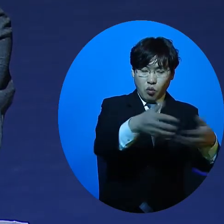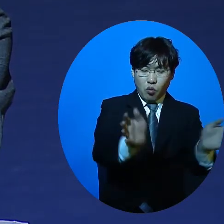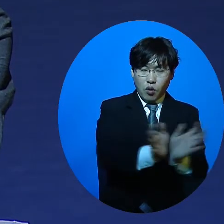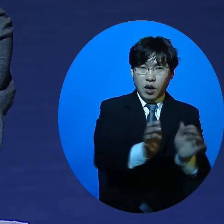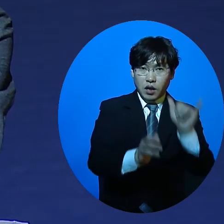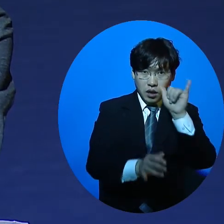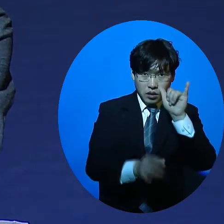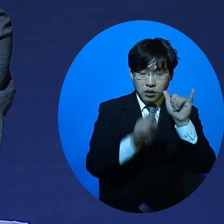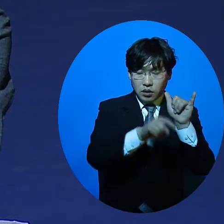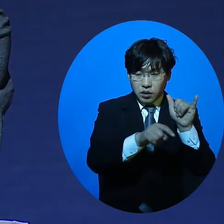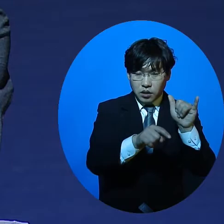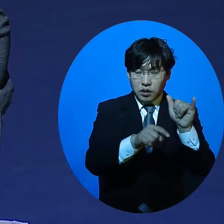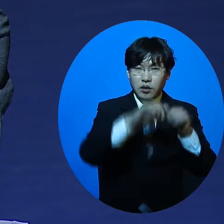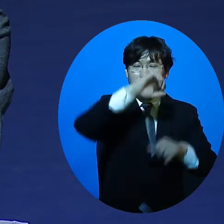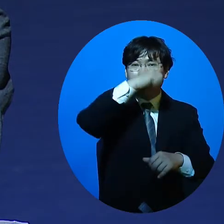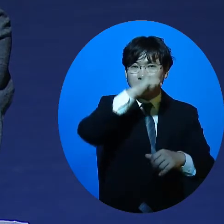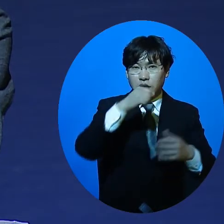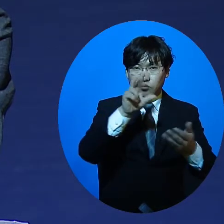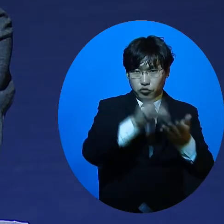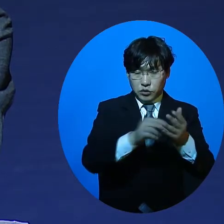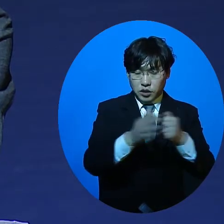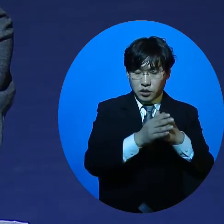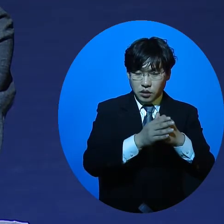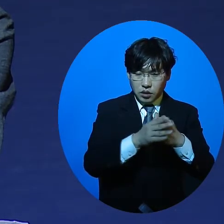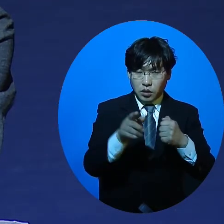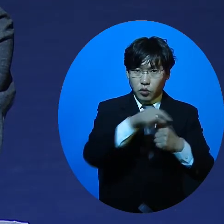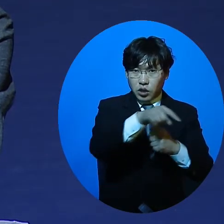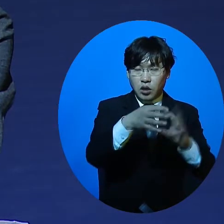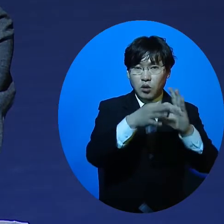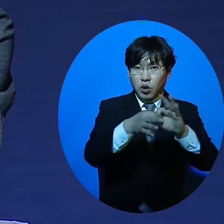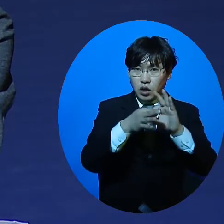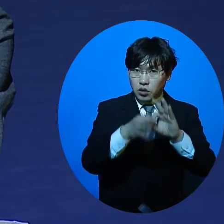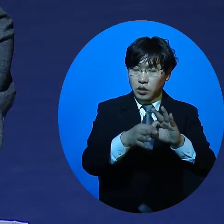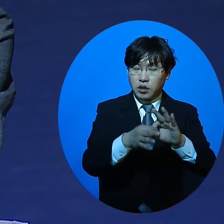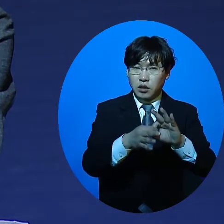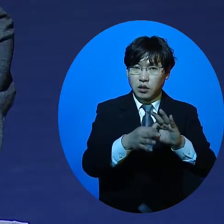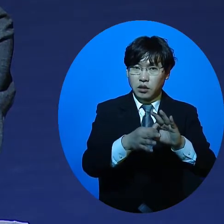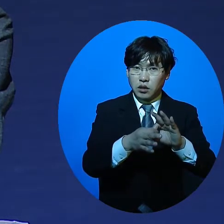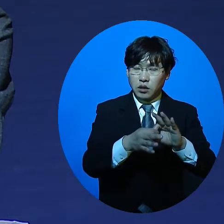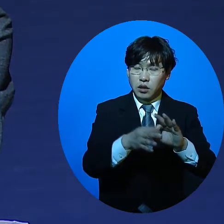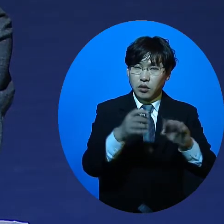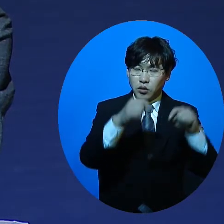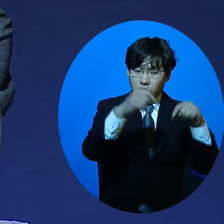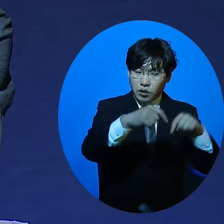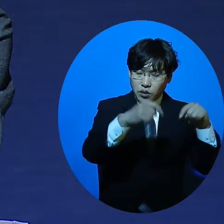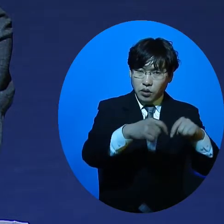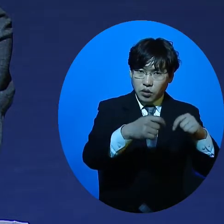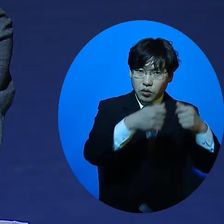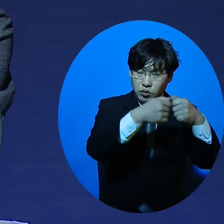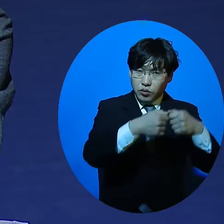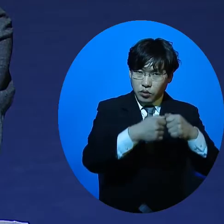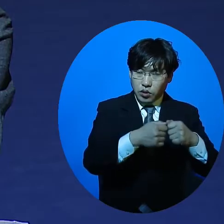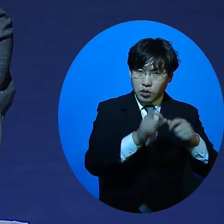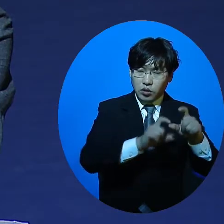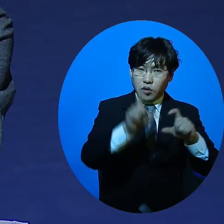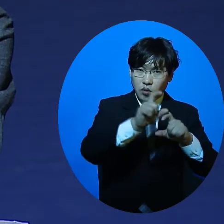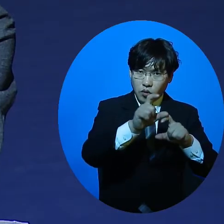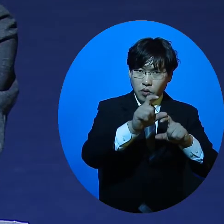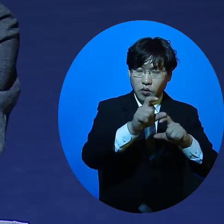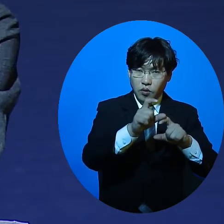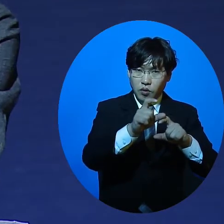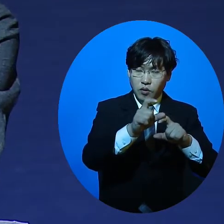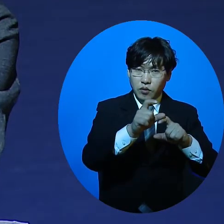되기 때문에 이 부분에 대해서는 어떤 인센티브 부분에 대해서는 좀 더 저희가